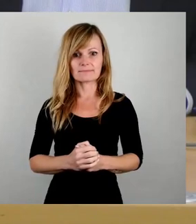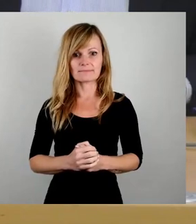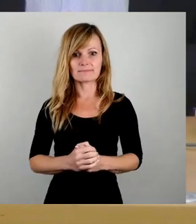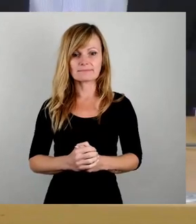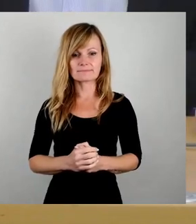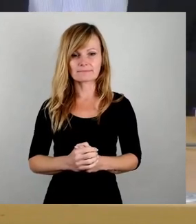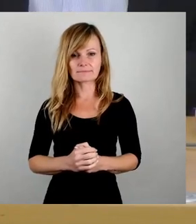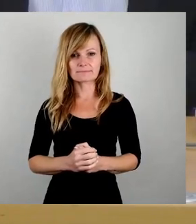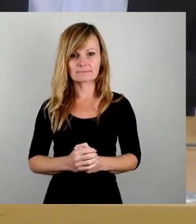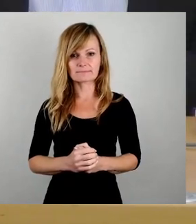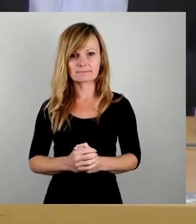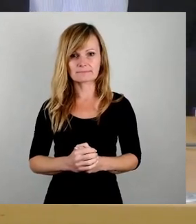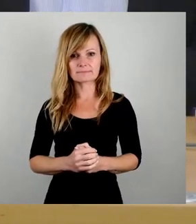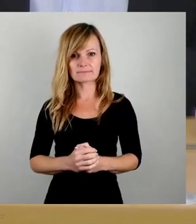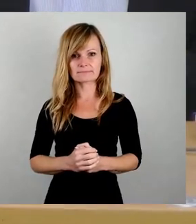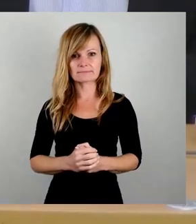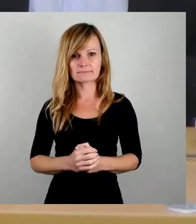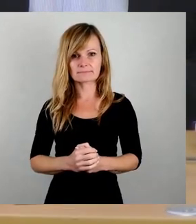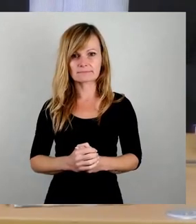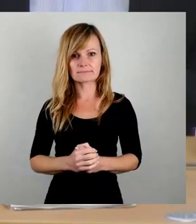Wunderbar. Dann